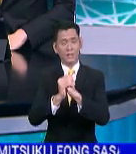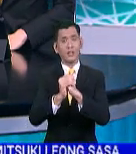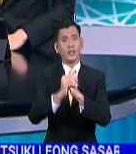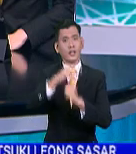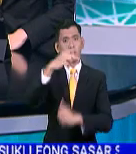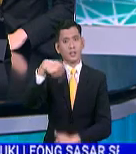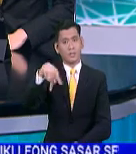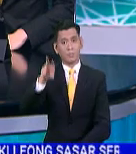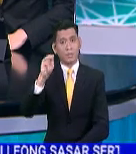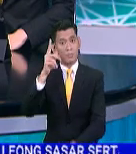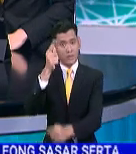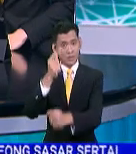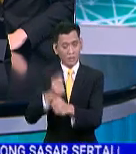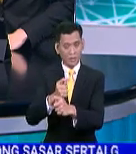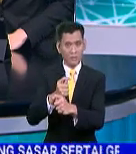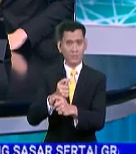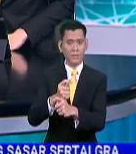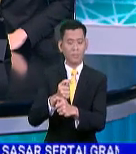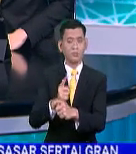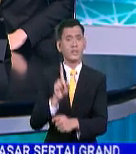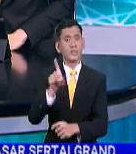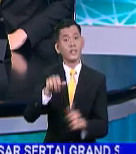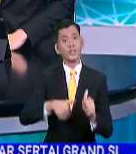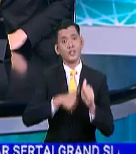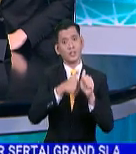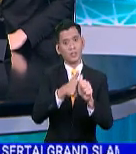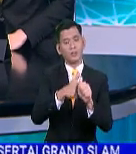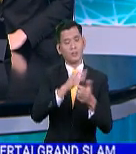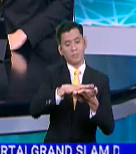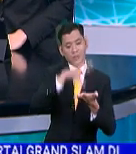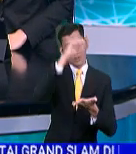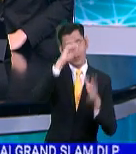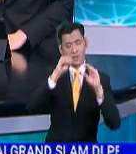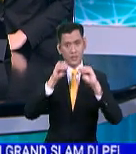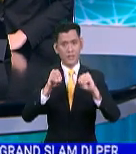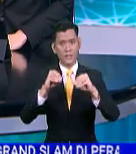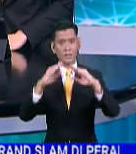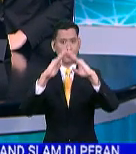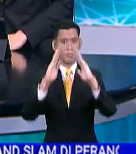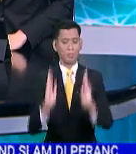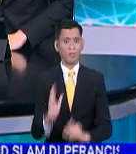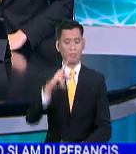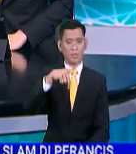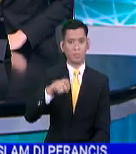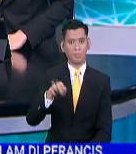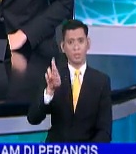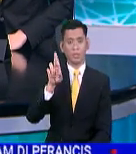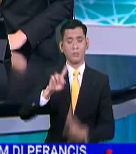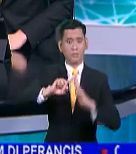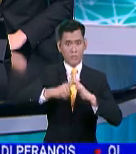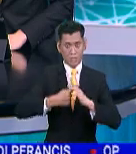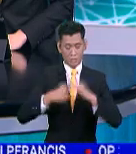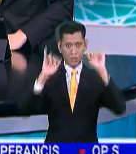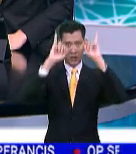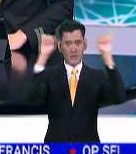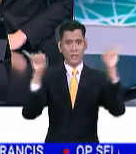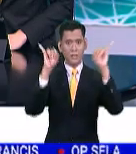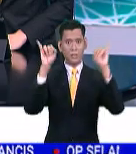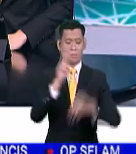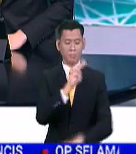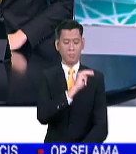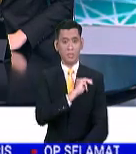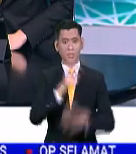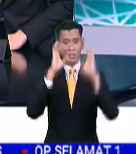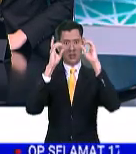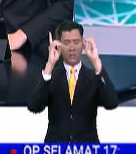KPM menetapkan supaya mereka mengikuti pengajaran dan pembelajaran di rumah PDPR mulai Isnin ini. Ya, Menteri Kanan